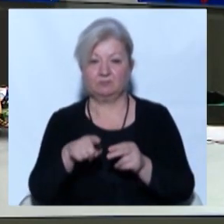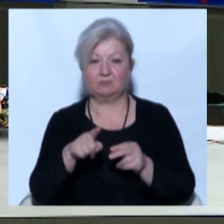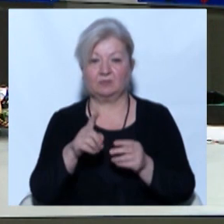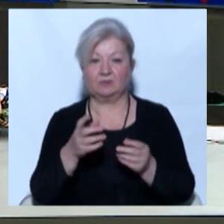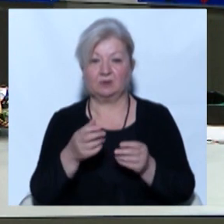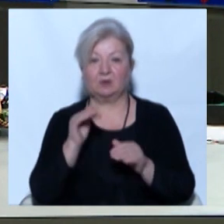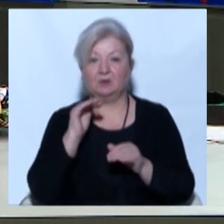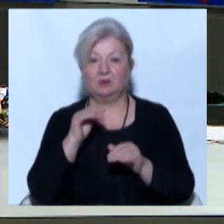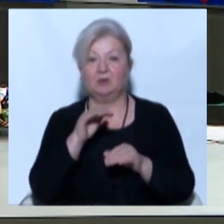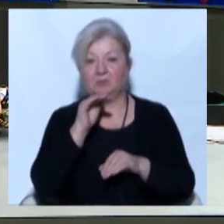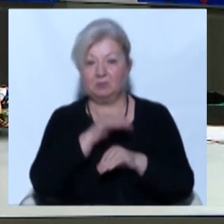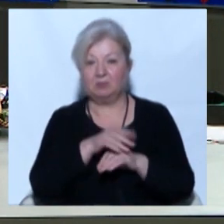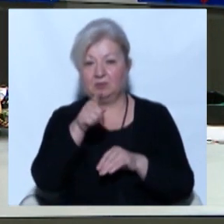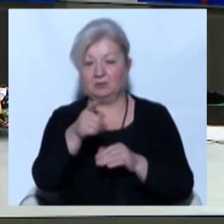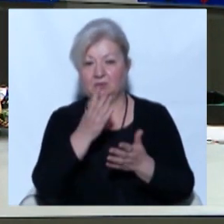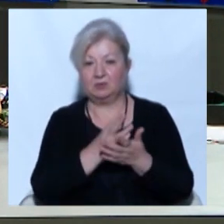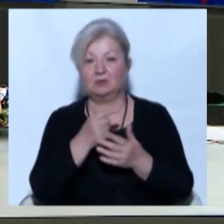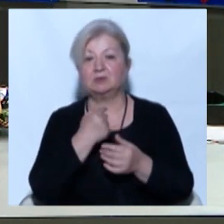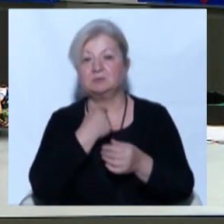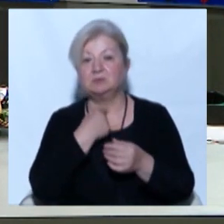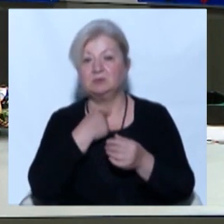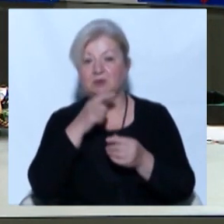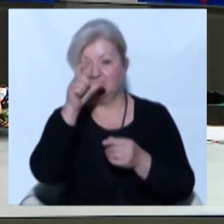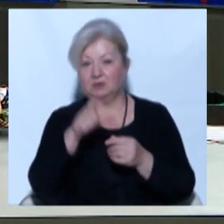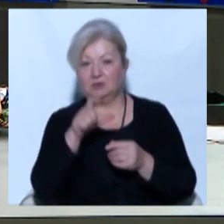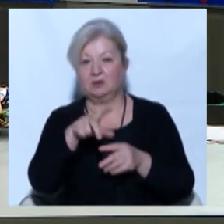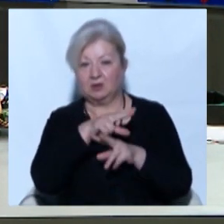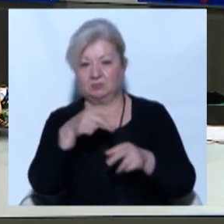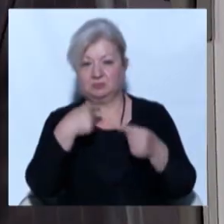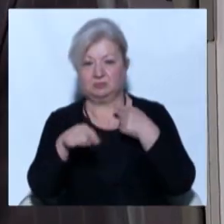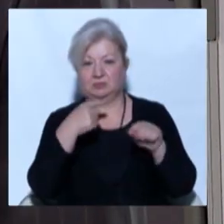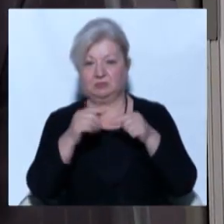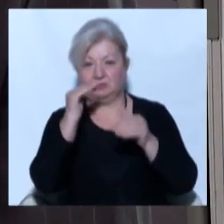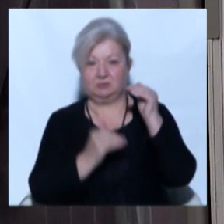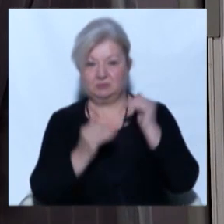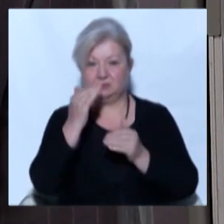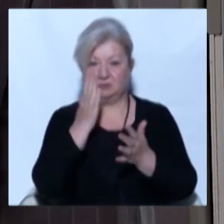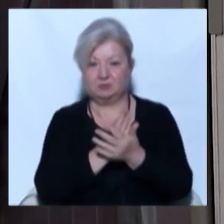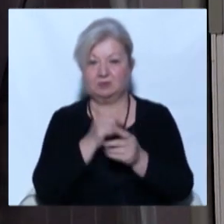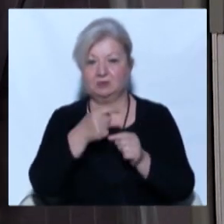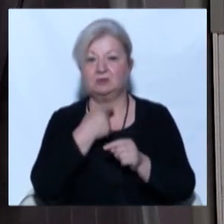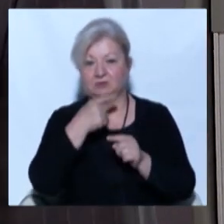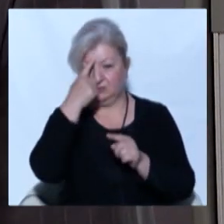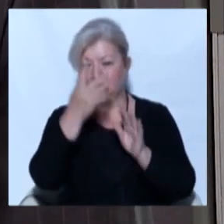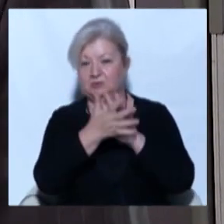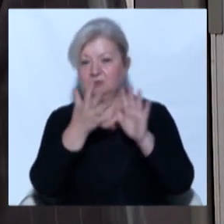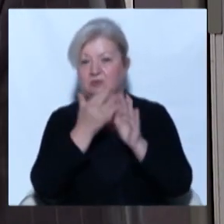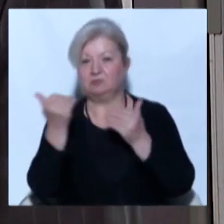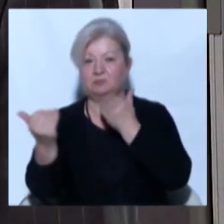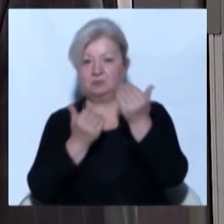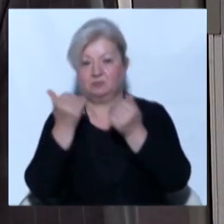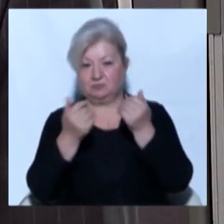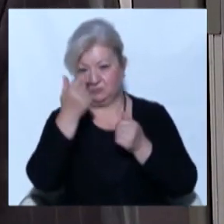იძლევიან ტემპს, ადამიანის ტემპრიც ასე განსხვავდება ამ ობერტონების საშუალებით, ხდება ამოცნობა ამ ხმების და ეს კიდე